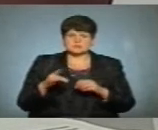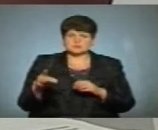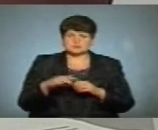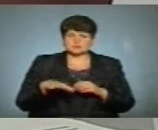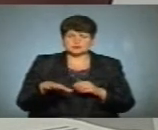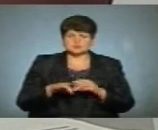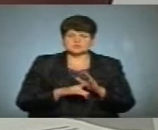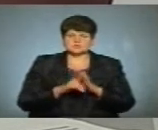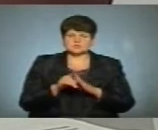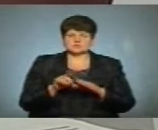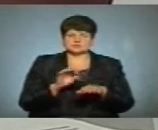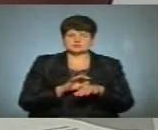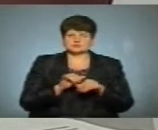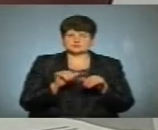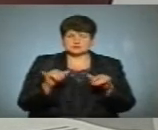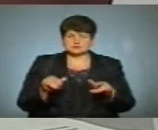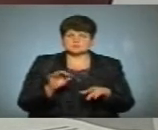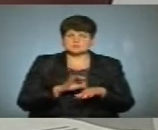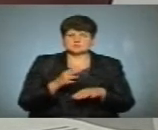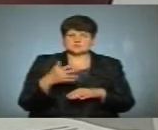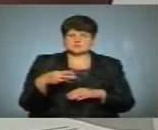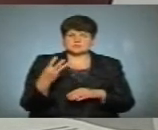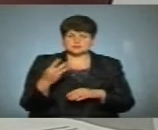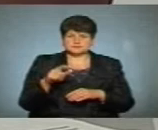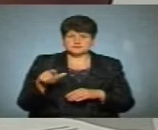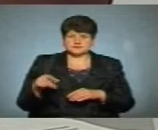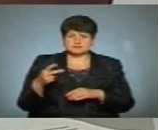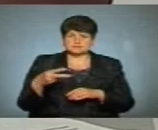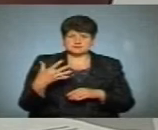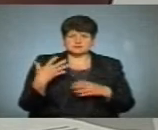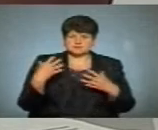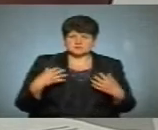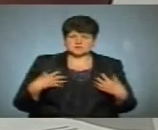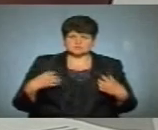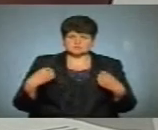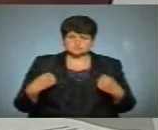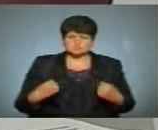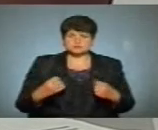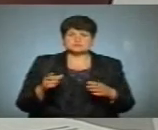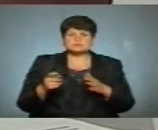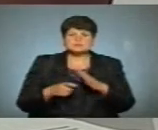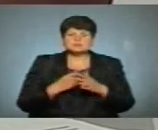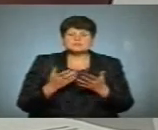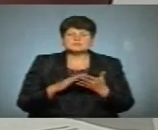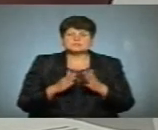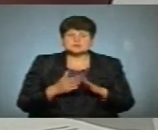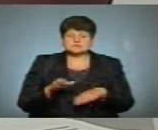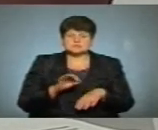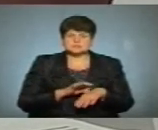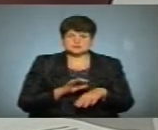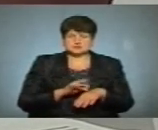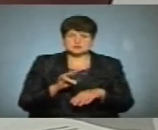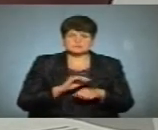початку епідемії на коронавірус захворіли 53 особи, 25 із них уже одужали. Аби дізнатися, яка ситуація із захворюваністю